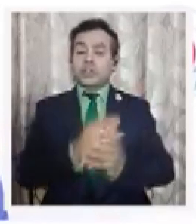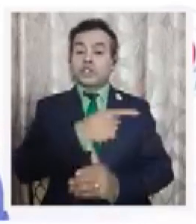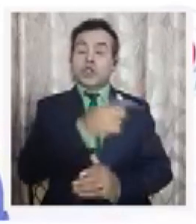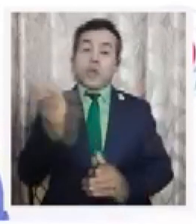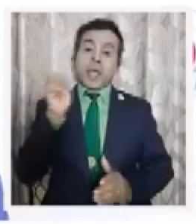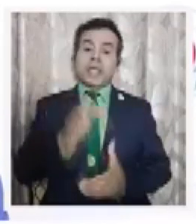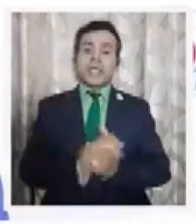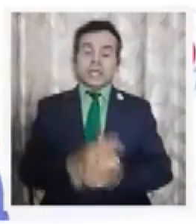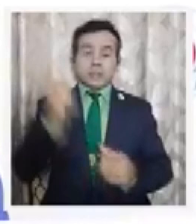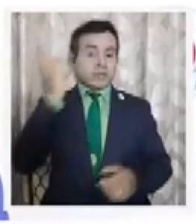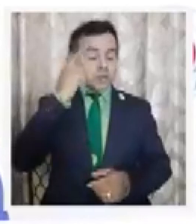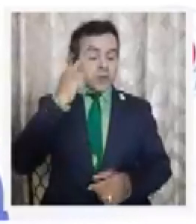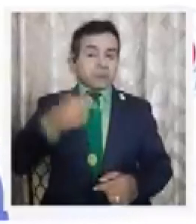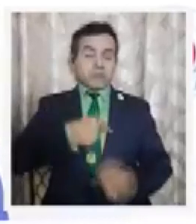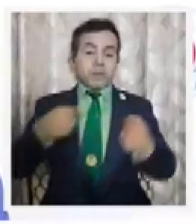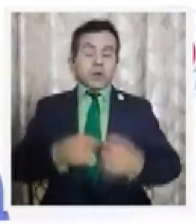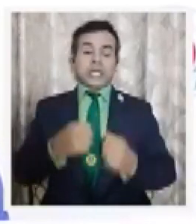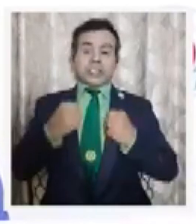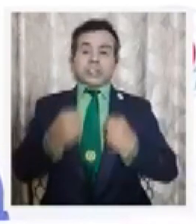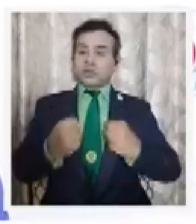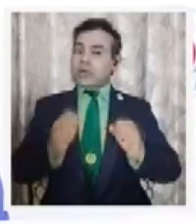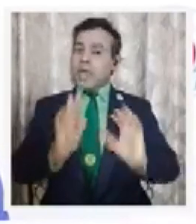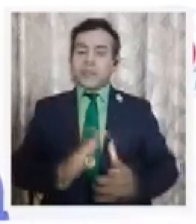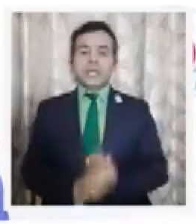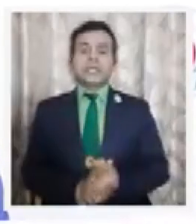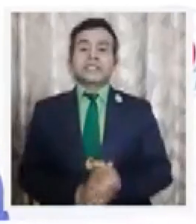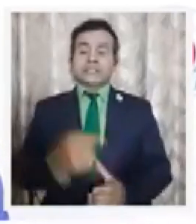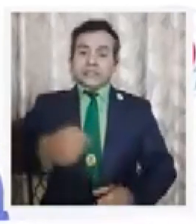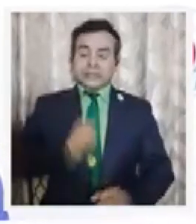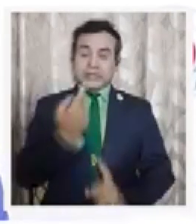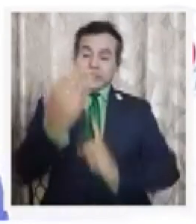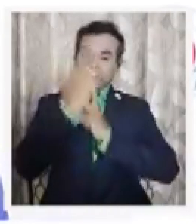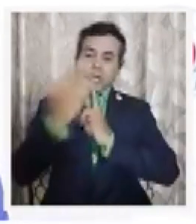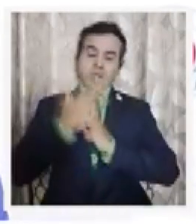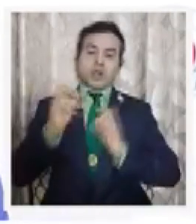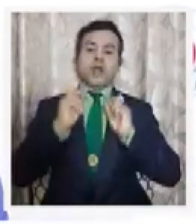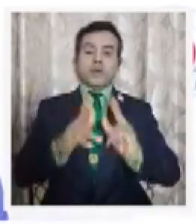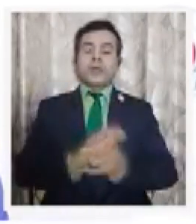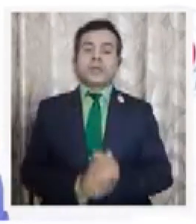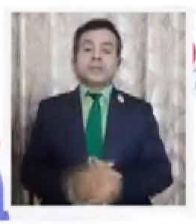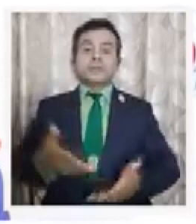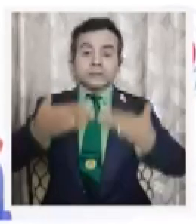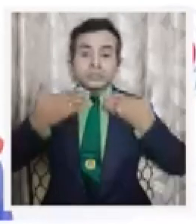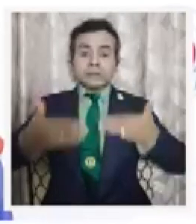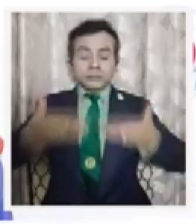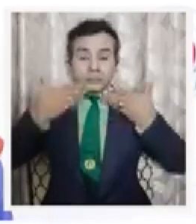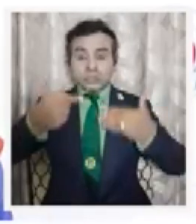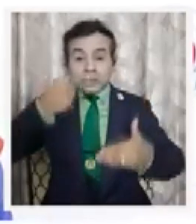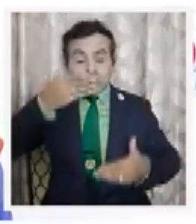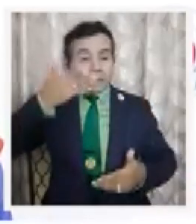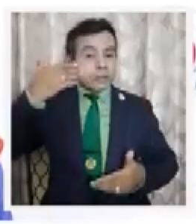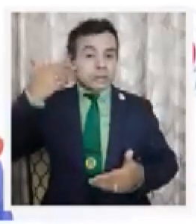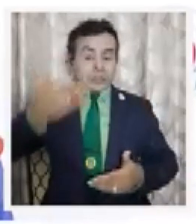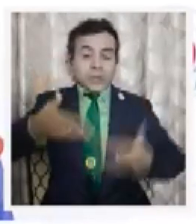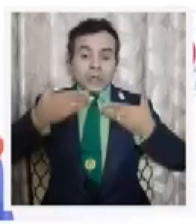জটিল উপসর্গ হয়। কাজেই সবাই মনোবল দৃঢ় রাখবেন, যারা আক্রান্ত হয়েছেন মনোবল দৃঢ় রাখলে আপনি